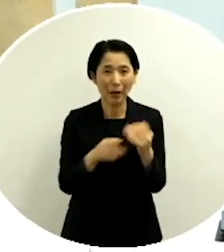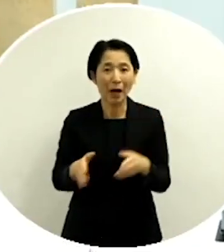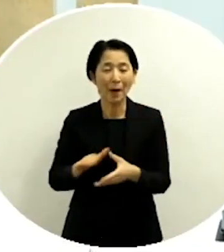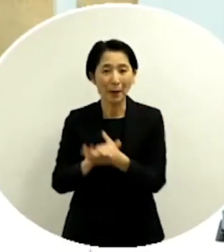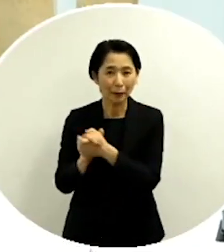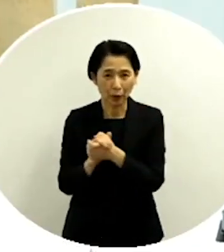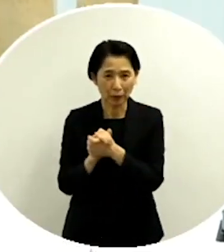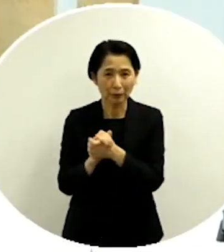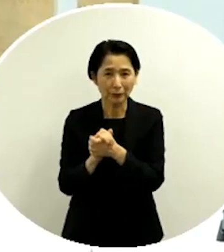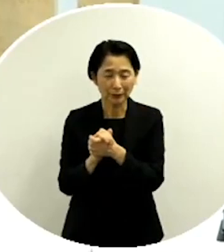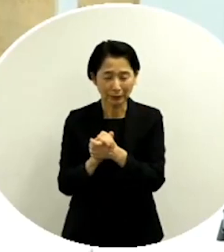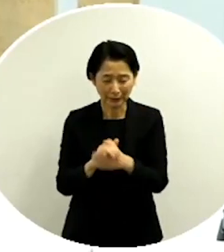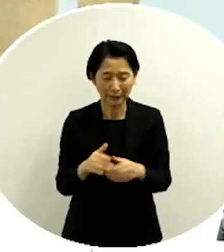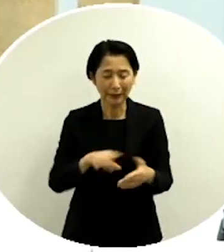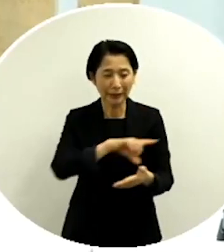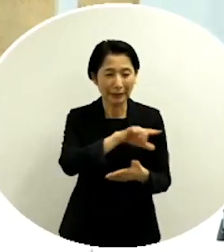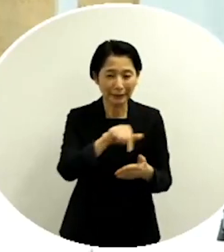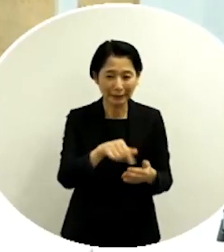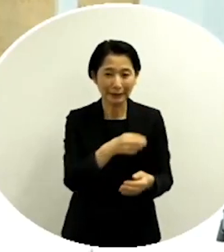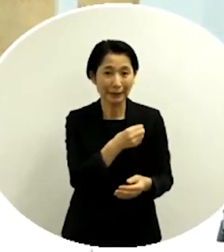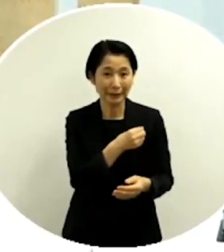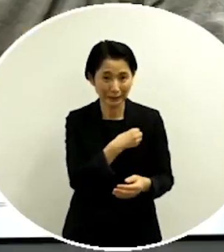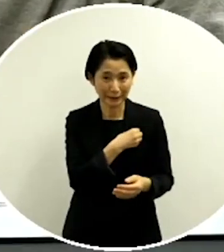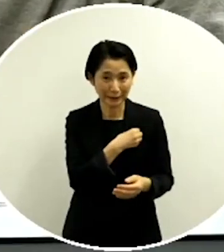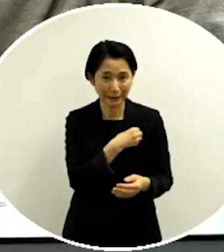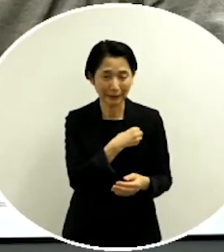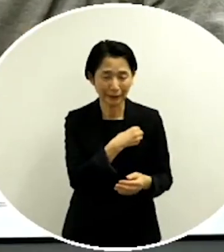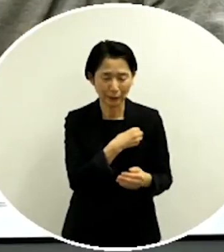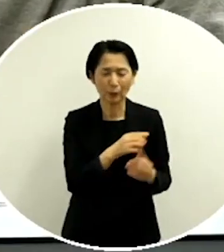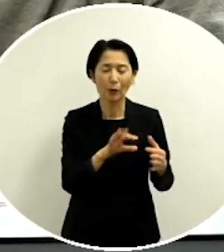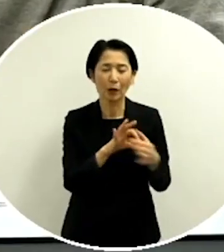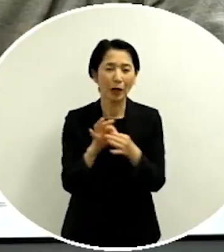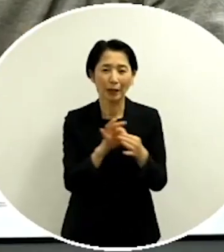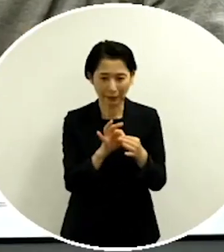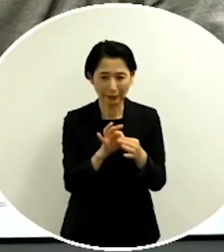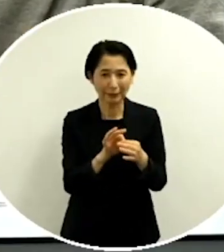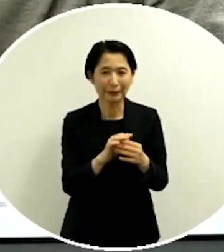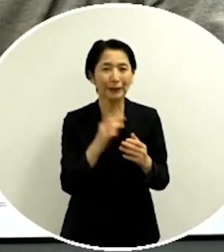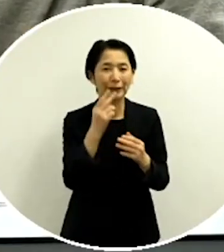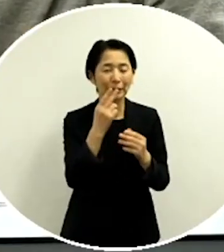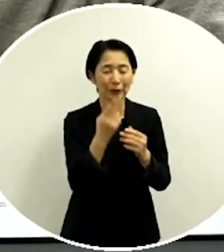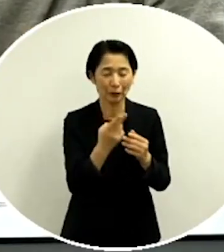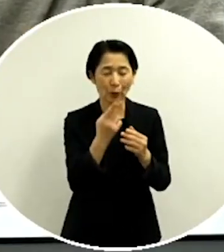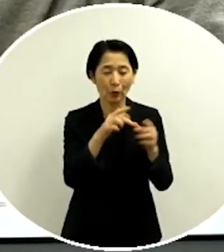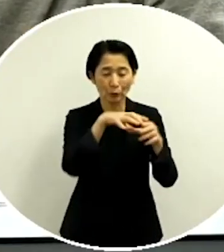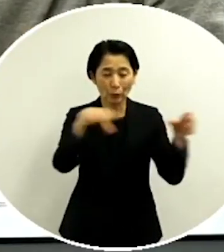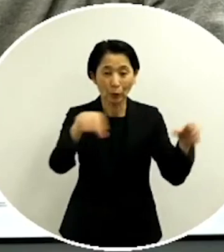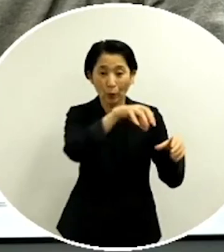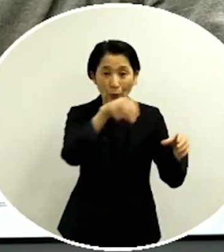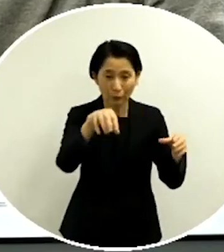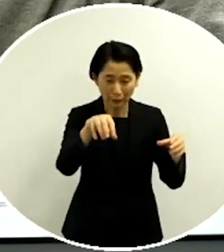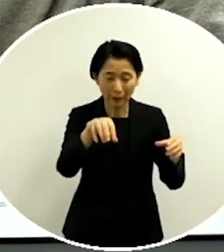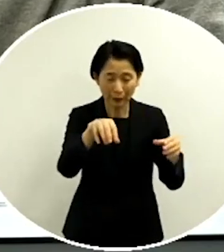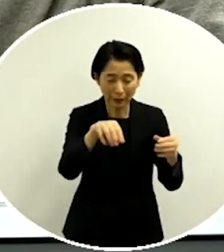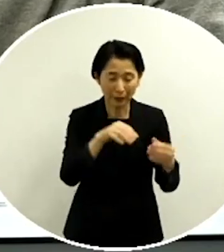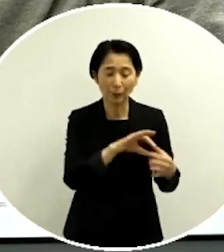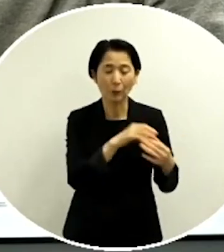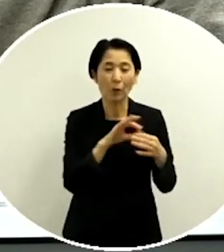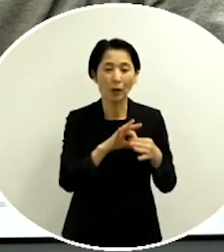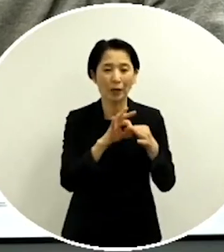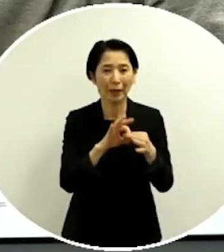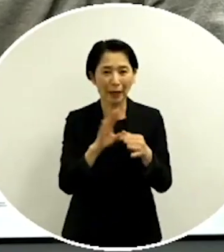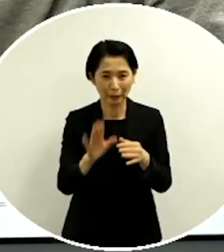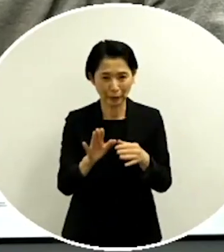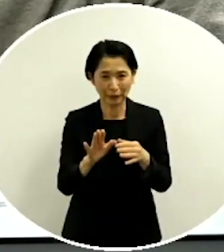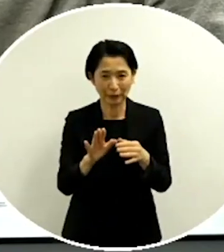自治体議員ともかく関係があるし都道府県連の組織とも関係があるしあるいは広報などとも関係があるし